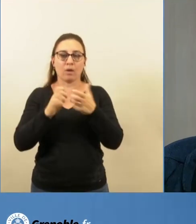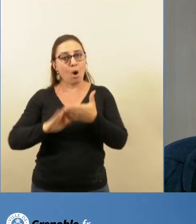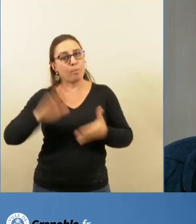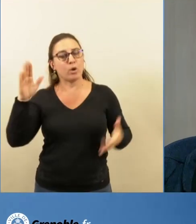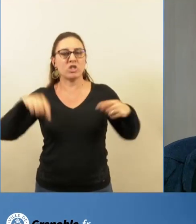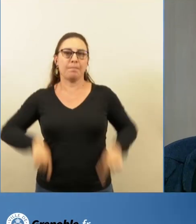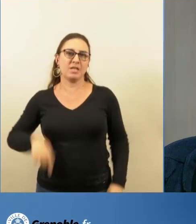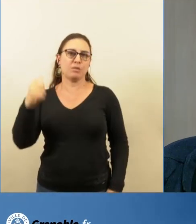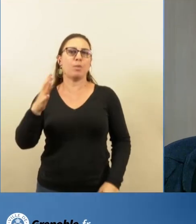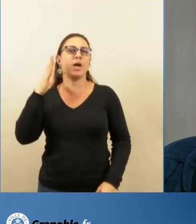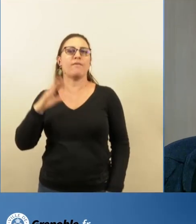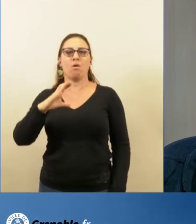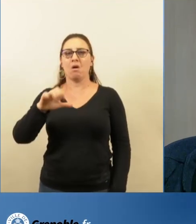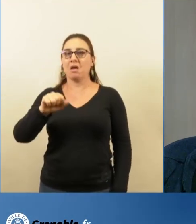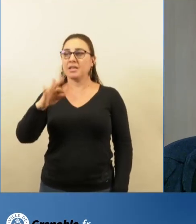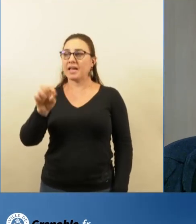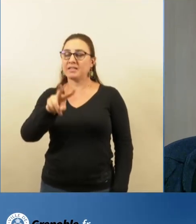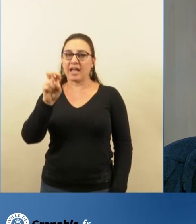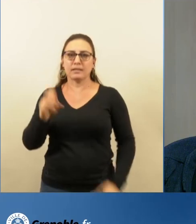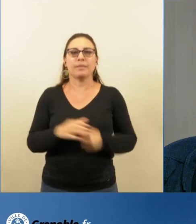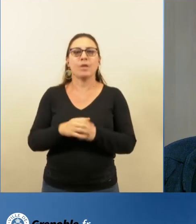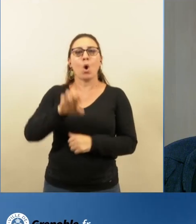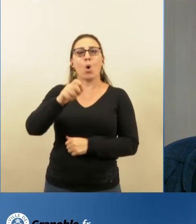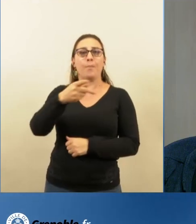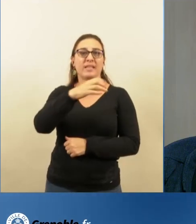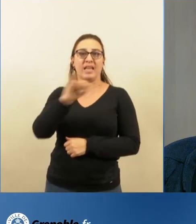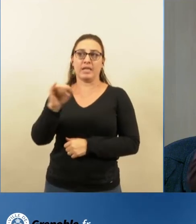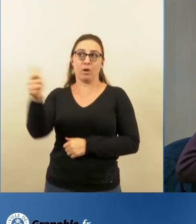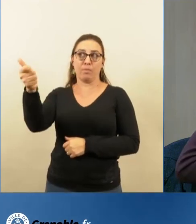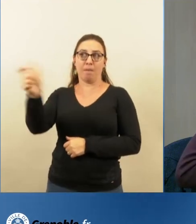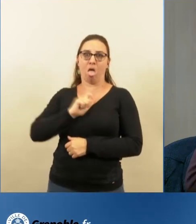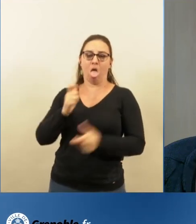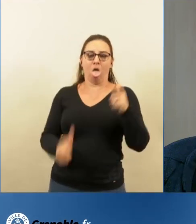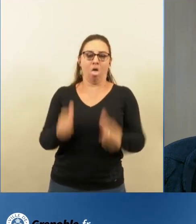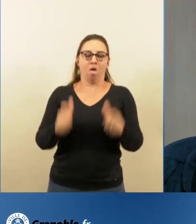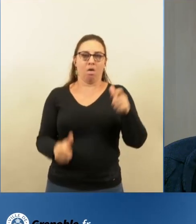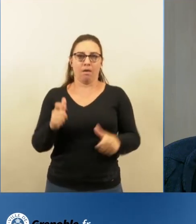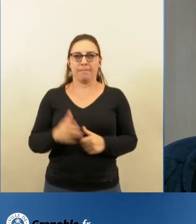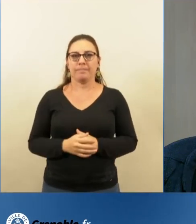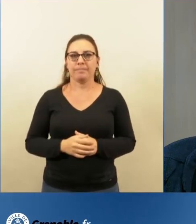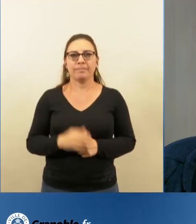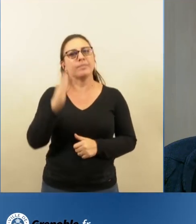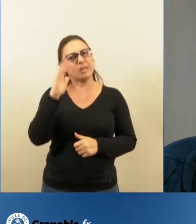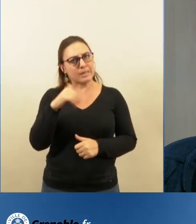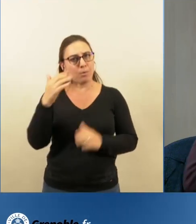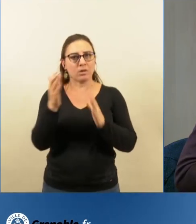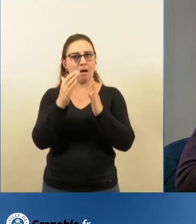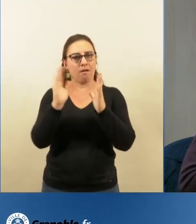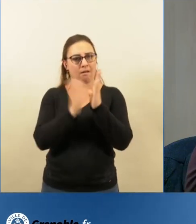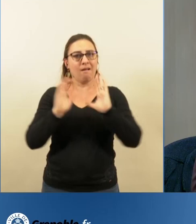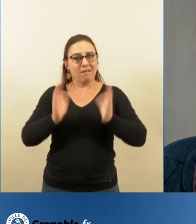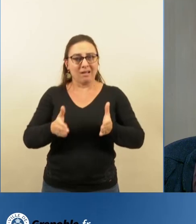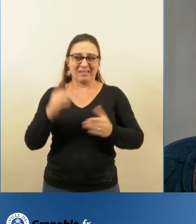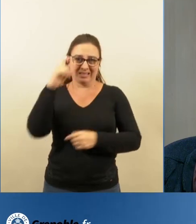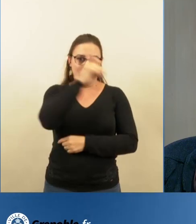Castex alors Premier ministre il met les EPCI en délicate posture j'en viens à présent raison pour lesquelles cet arrêté est insuffisant et donc en miroir